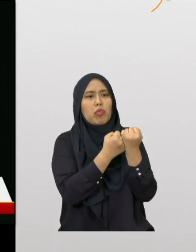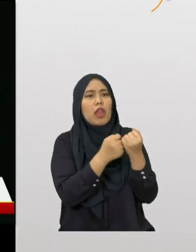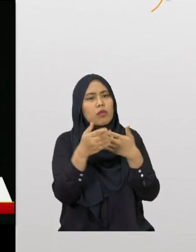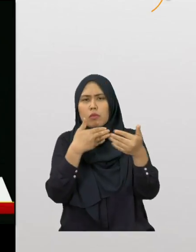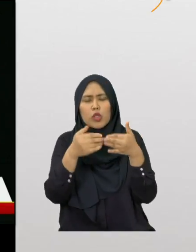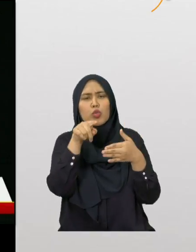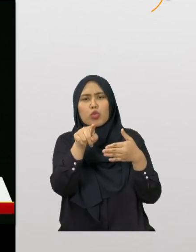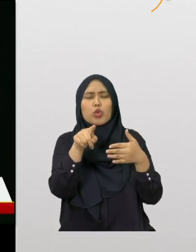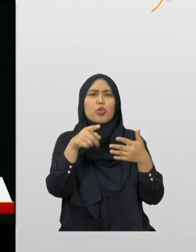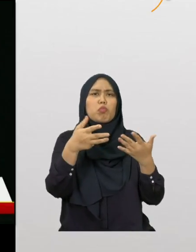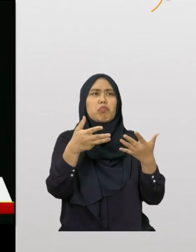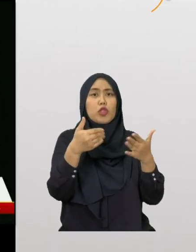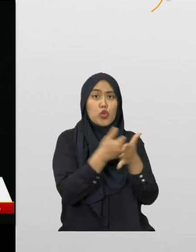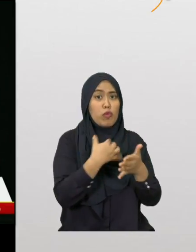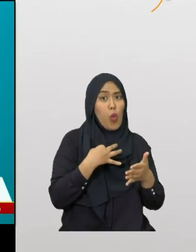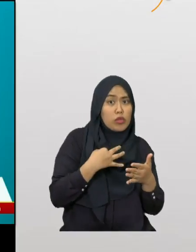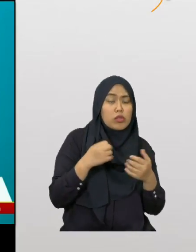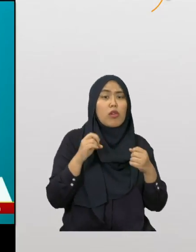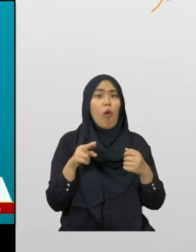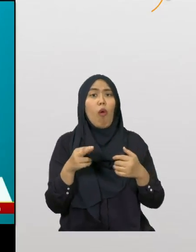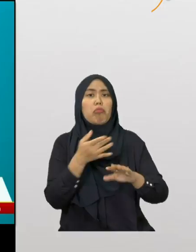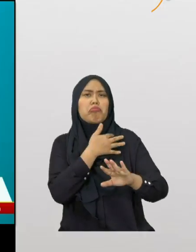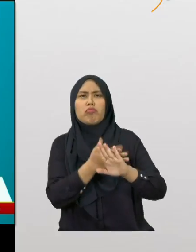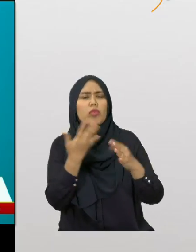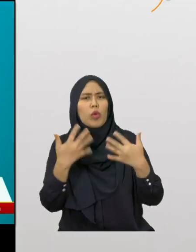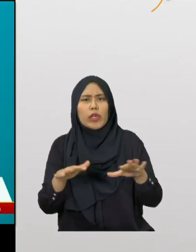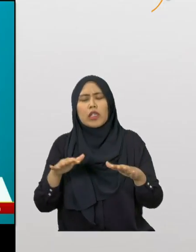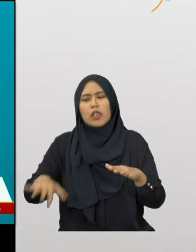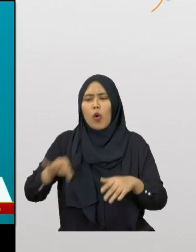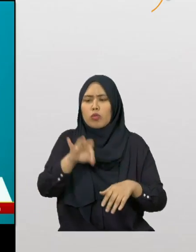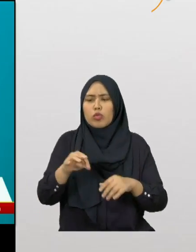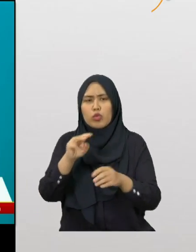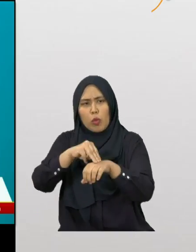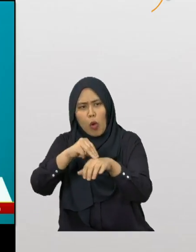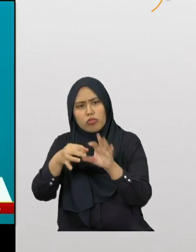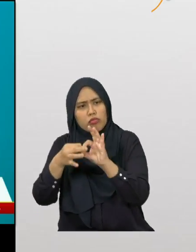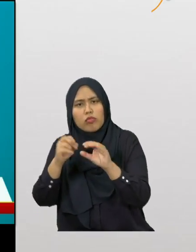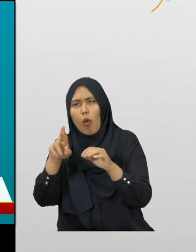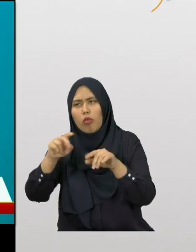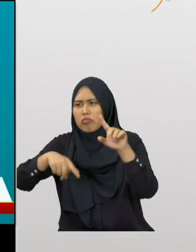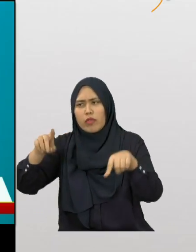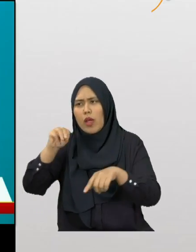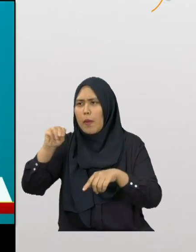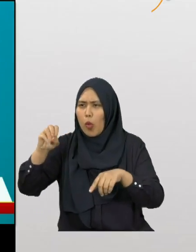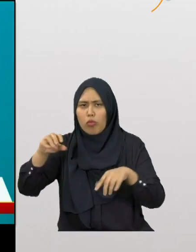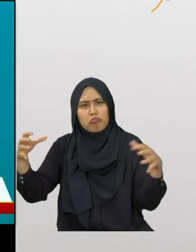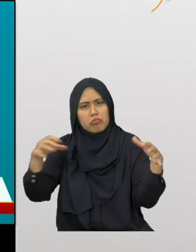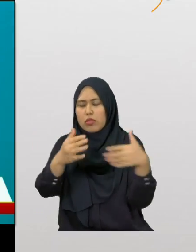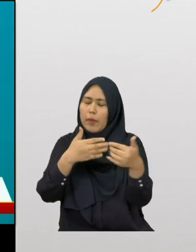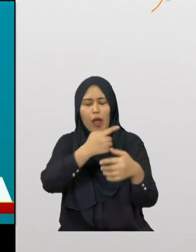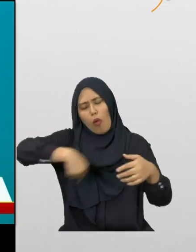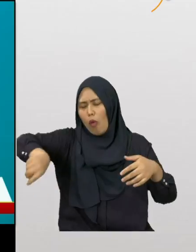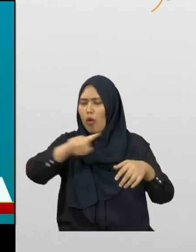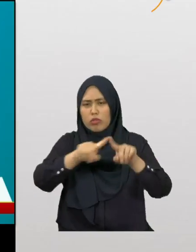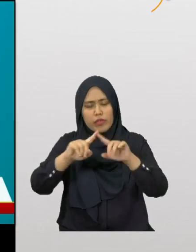sukarelawan baru ataupun sudah berkhidmat dengan masjid atau Badan Melayu Islam. Marilah kita sama-sama